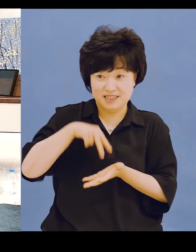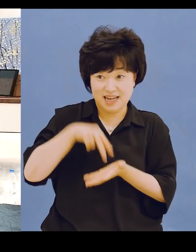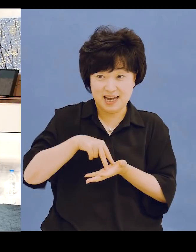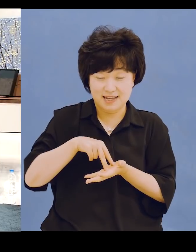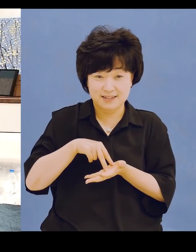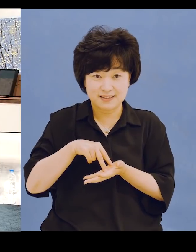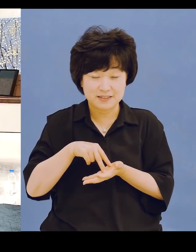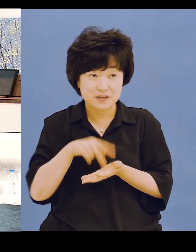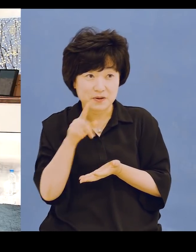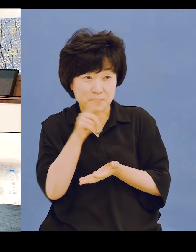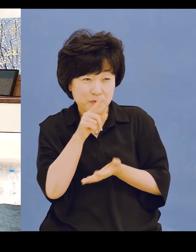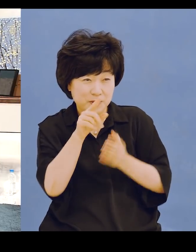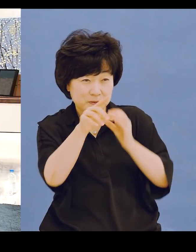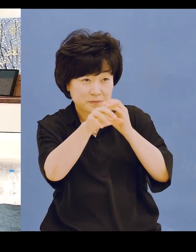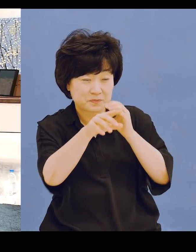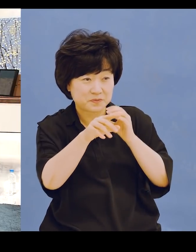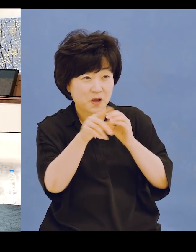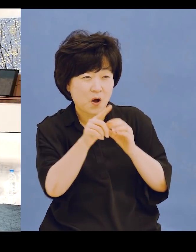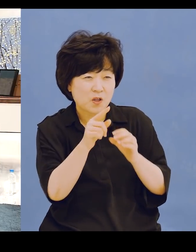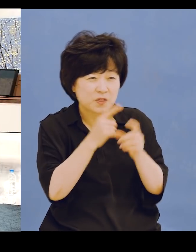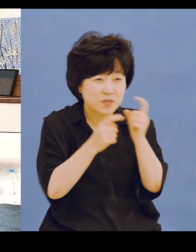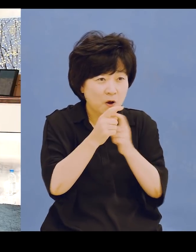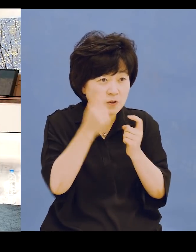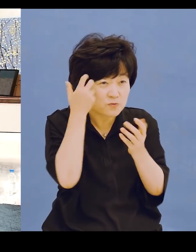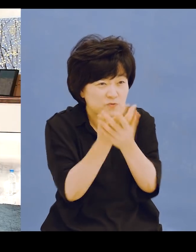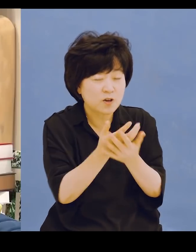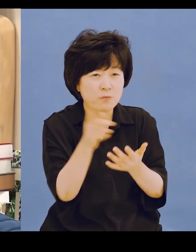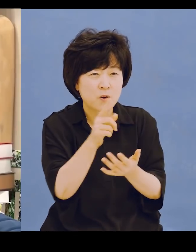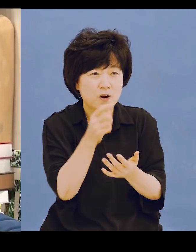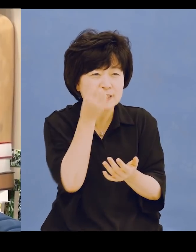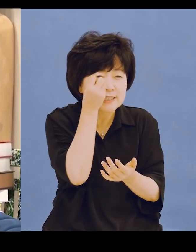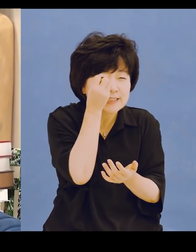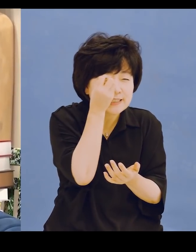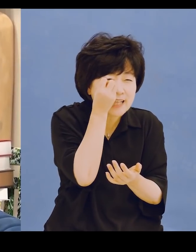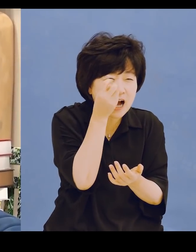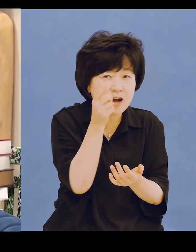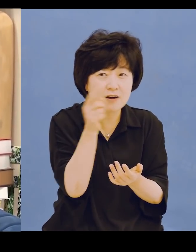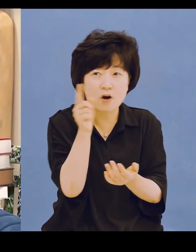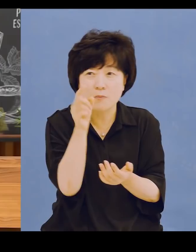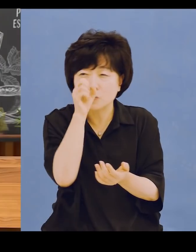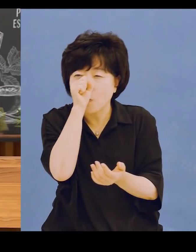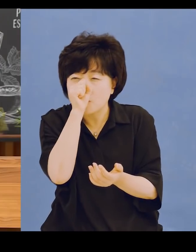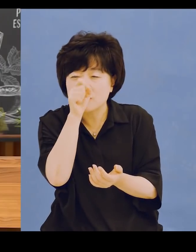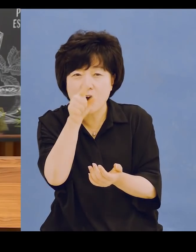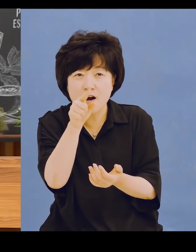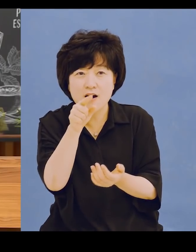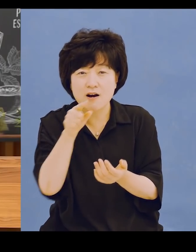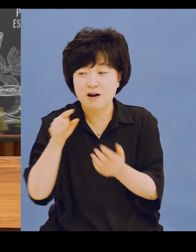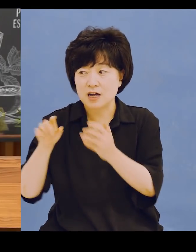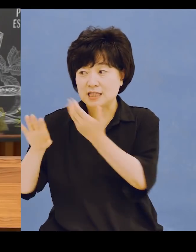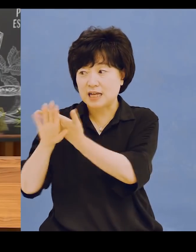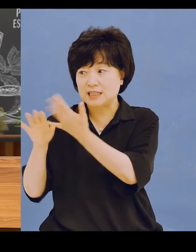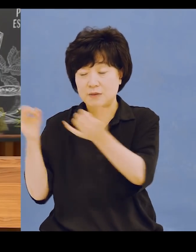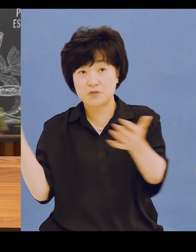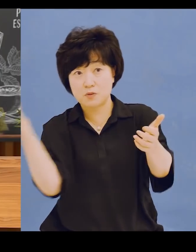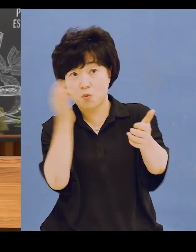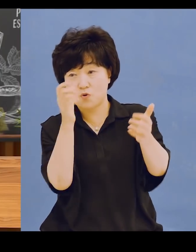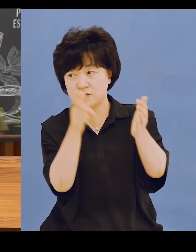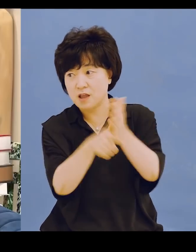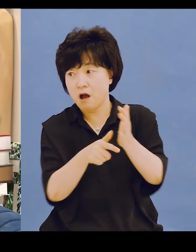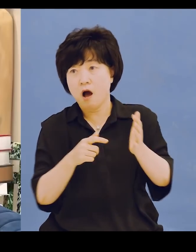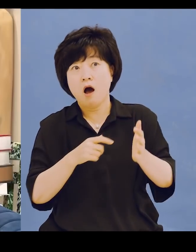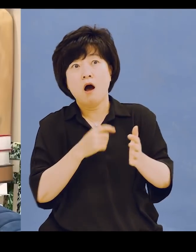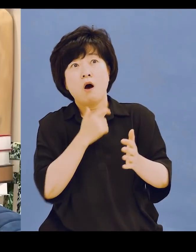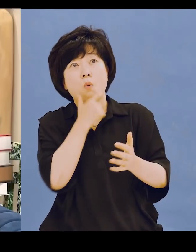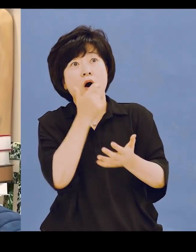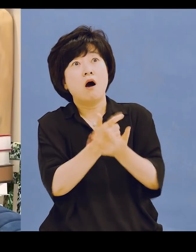찍었어요. 네, 네. 무슨 뜻인지 아시죠? 네, 네. 더 충격적인 거, 더 자극적인 거. 그렇죠. 사람들이 보면 놀랄 것. 더 네. 들어온 거.